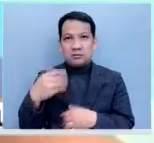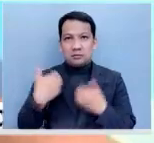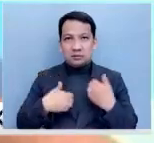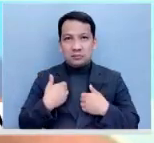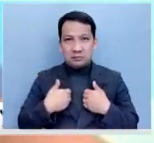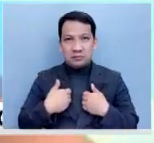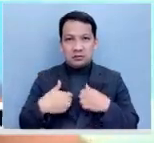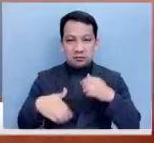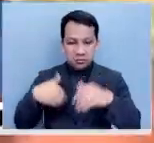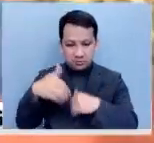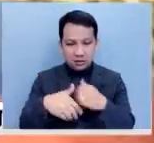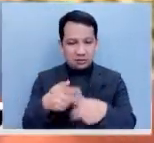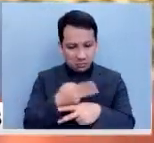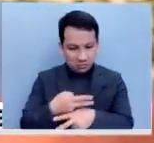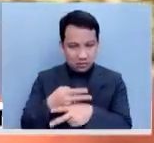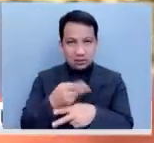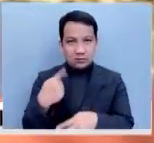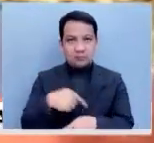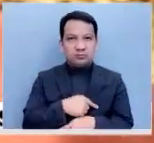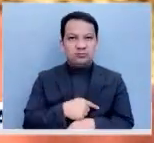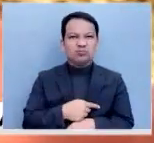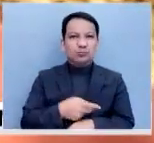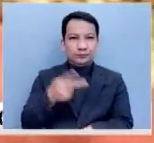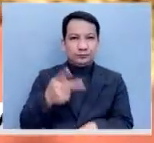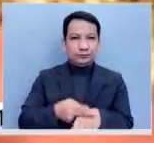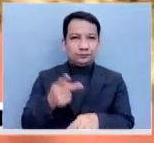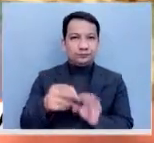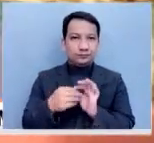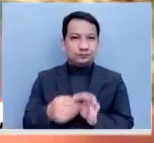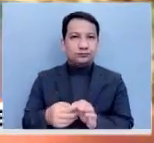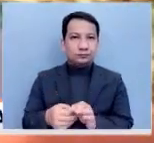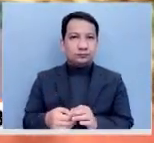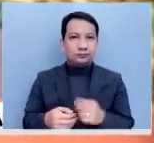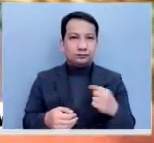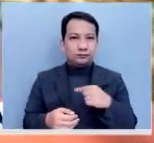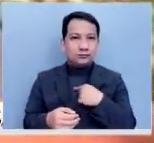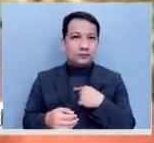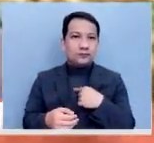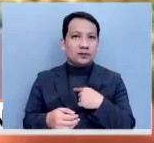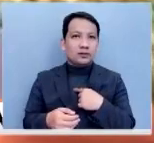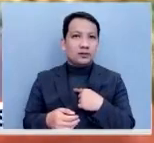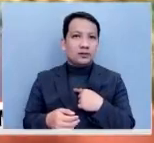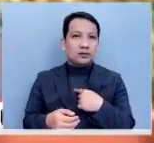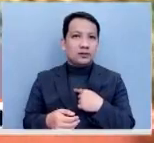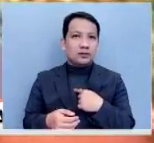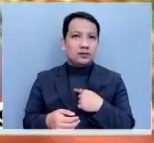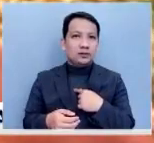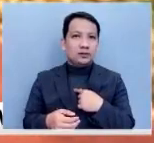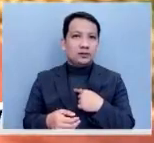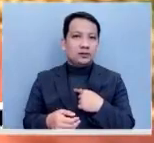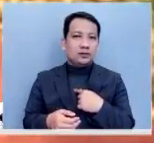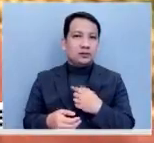pero nag-iingat din kami. Dobling ingat lang at saka alam naman natin na